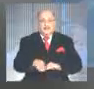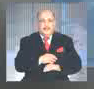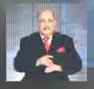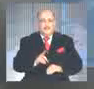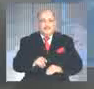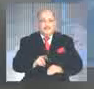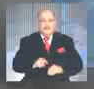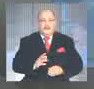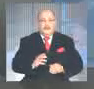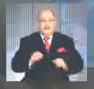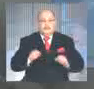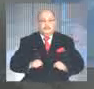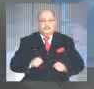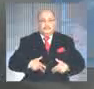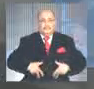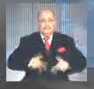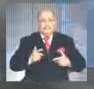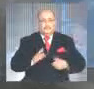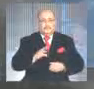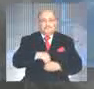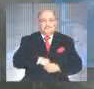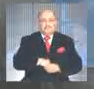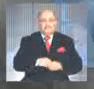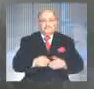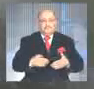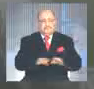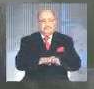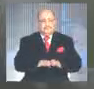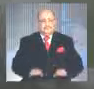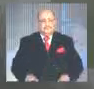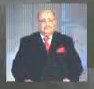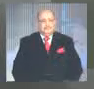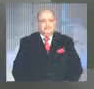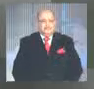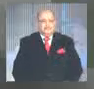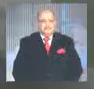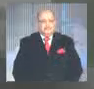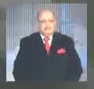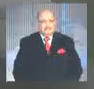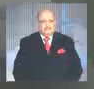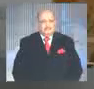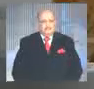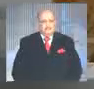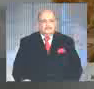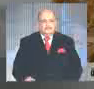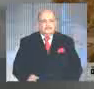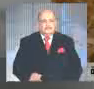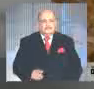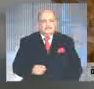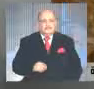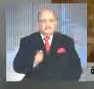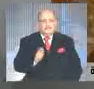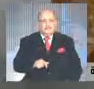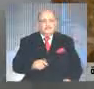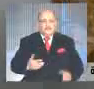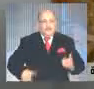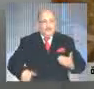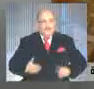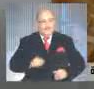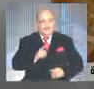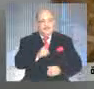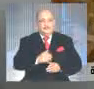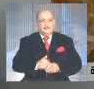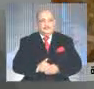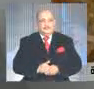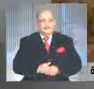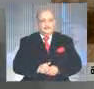عائلته وإرادته رغم الإعاقة. كمال الجريدي أحد الأشخاص القاصرين ذهنيا لربما